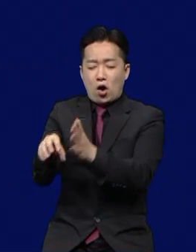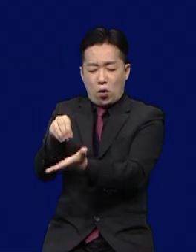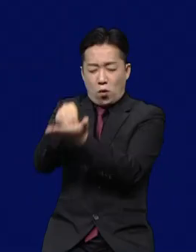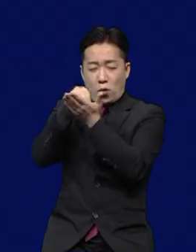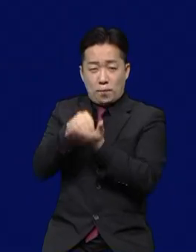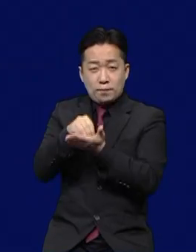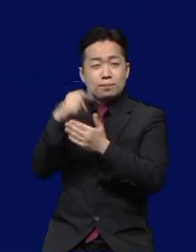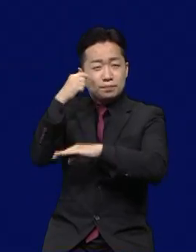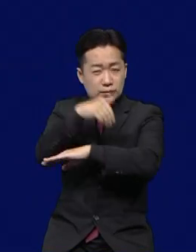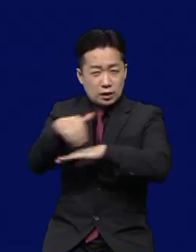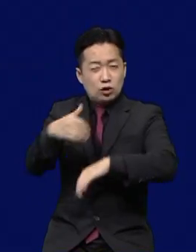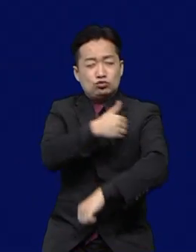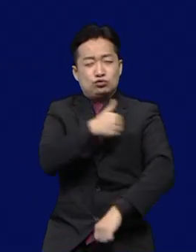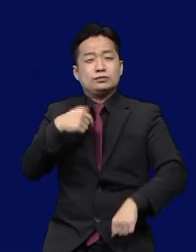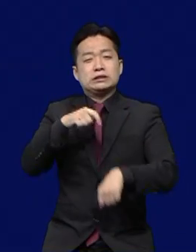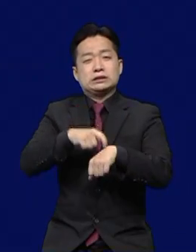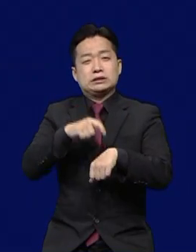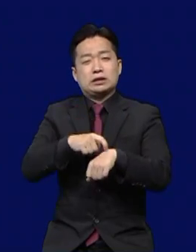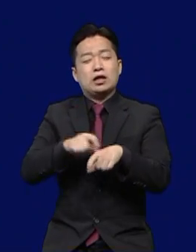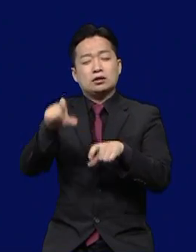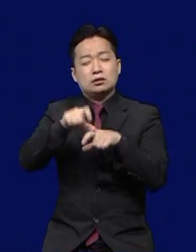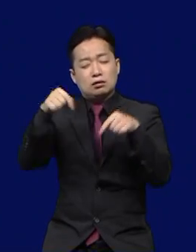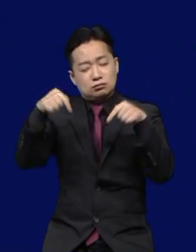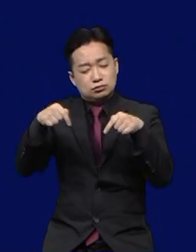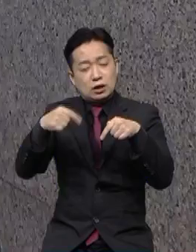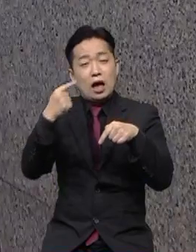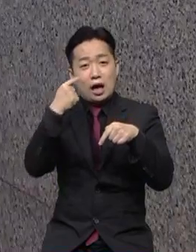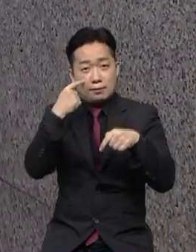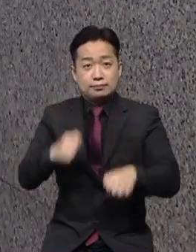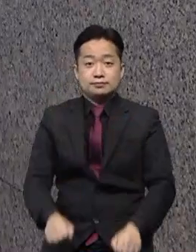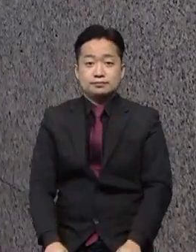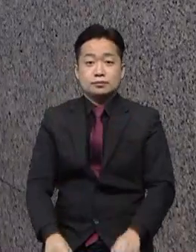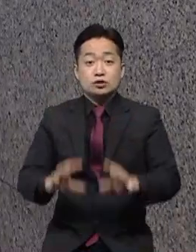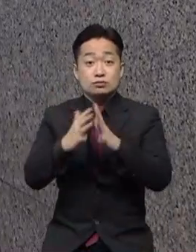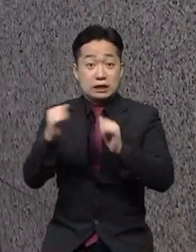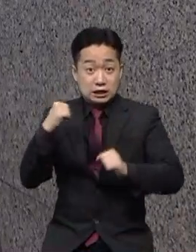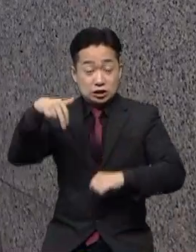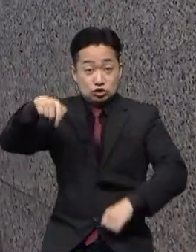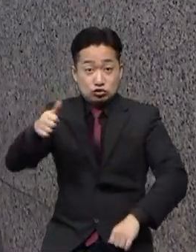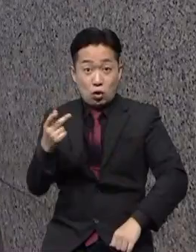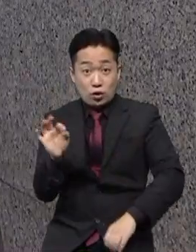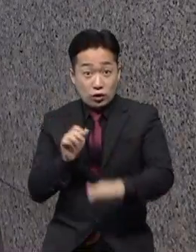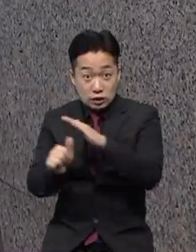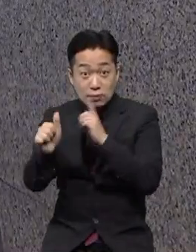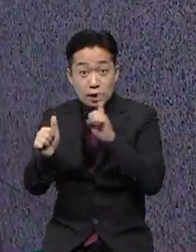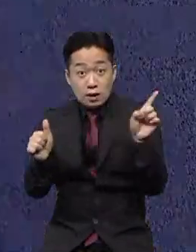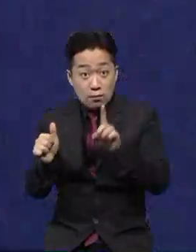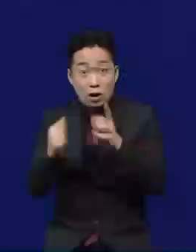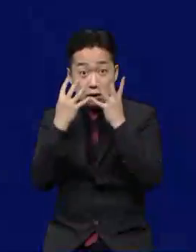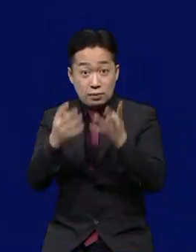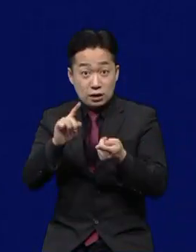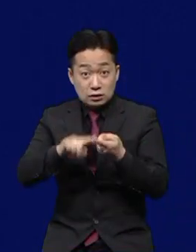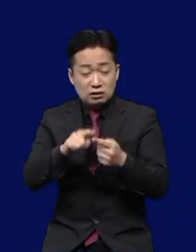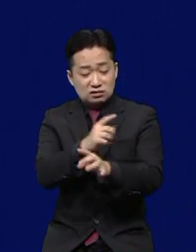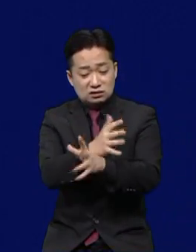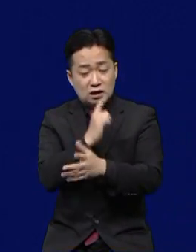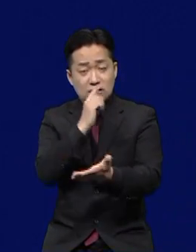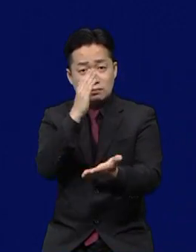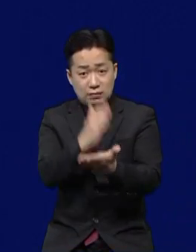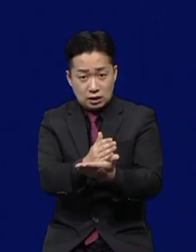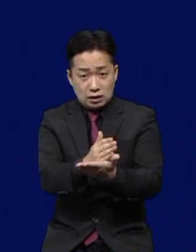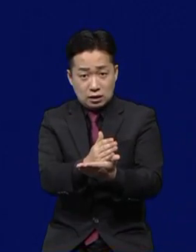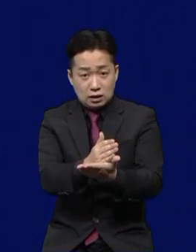부분이라며 충분히 시간을 갖고 논의해야 한다고만 했습니다. 국민의힘 주호영 원내대표는 사면을 두고 장난치면 안